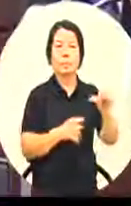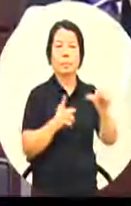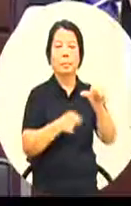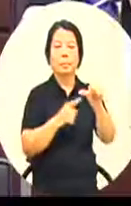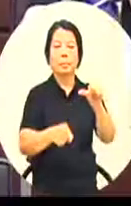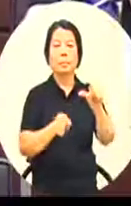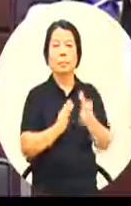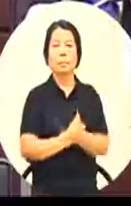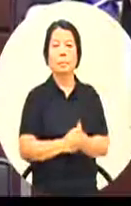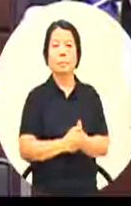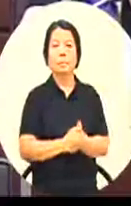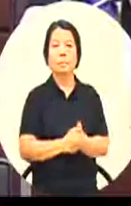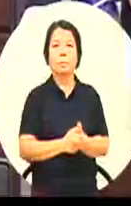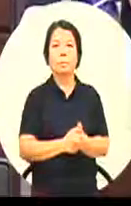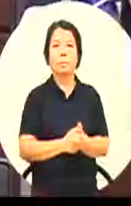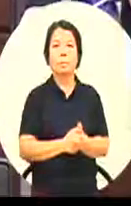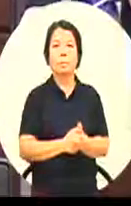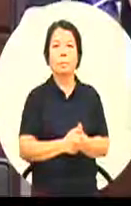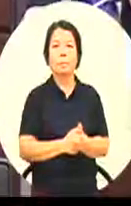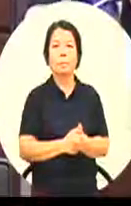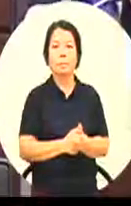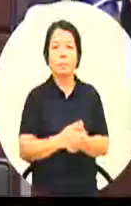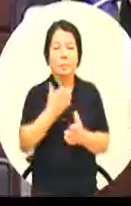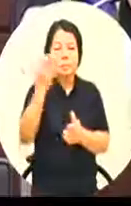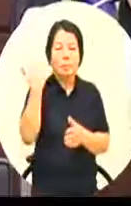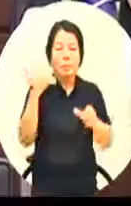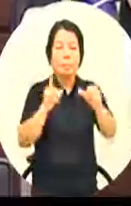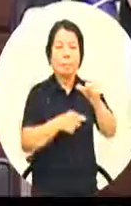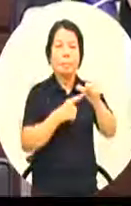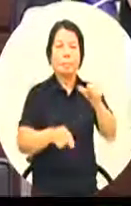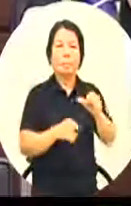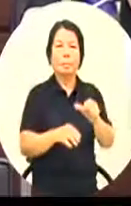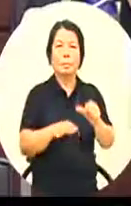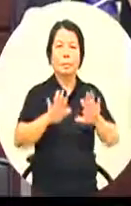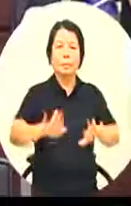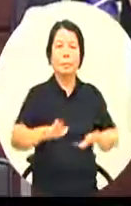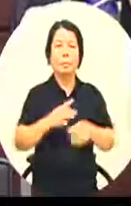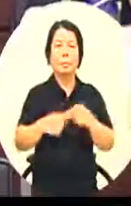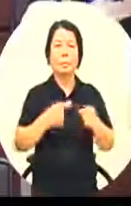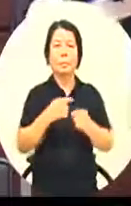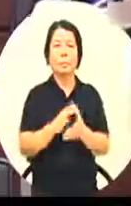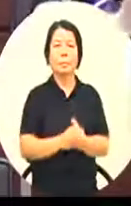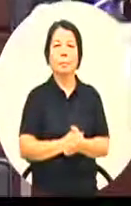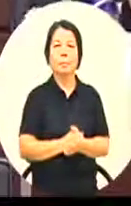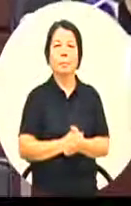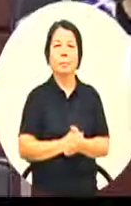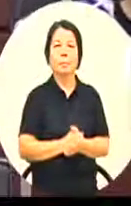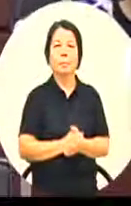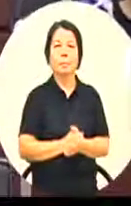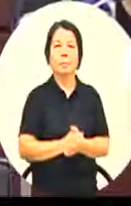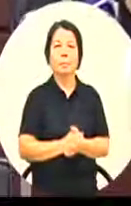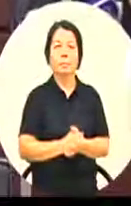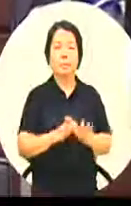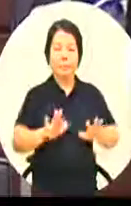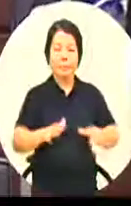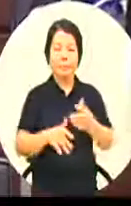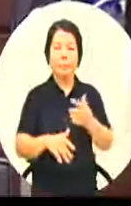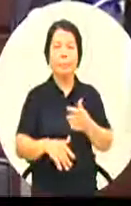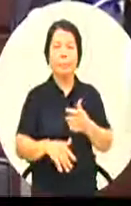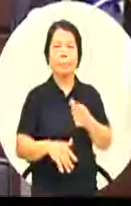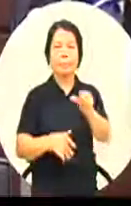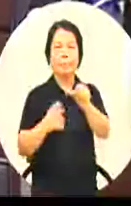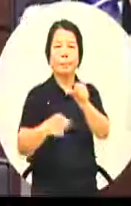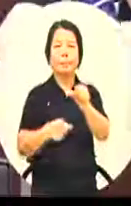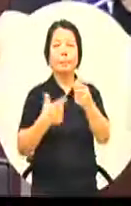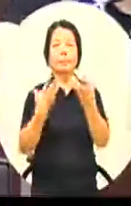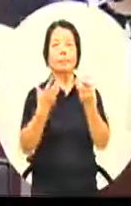目前是，这一次是以往是五位，但今年 几位？六位。 今年六位是不是？ 五位，五位， 而且还是五位